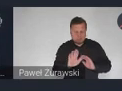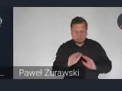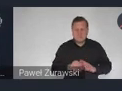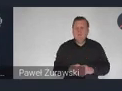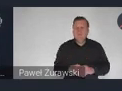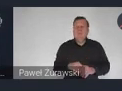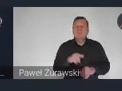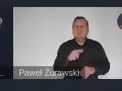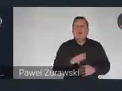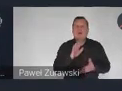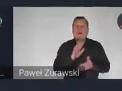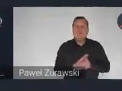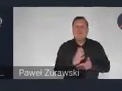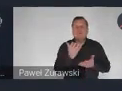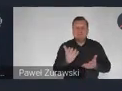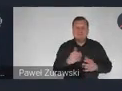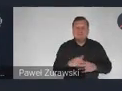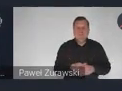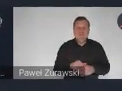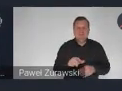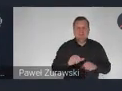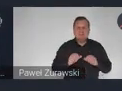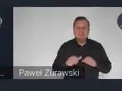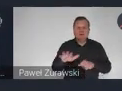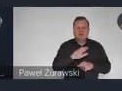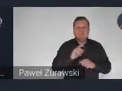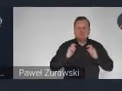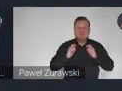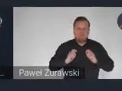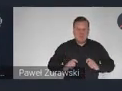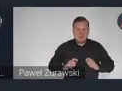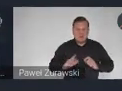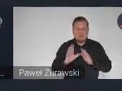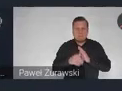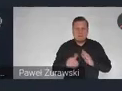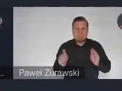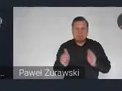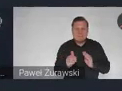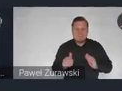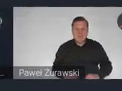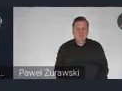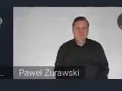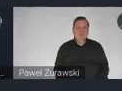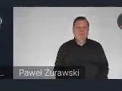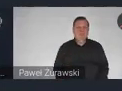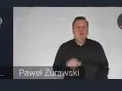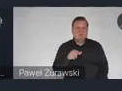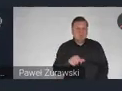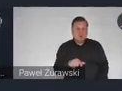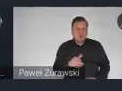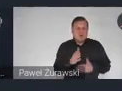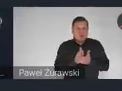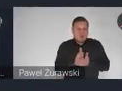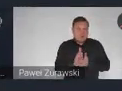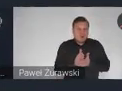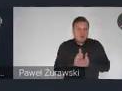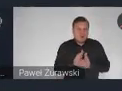charakteryzują się tym że działają środowiskach Wiejskich lub małomiasteczkowych świadczą właśnie te usługi